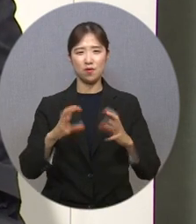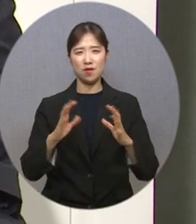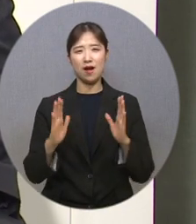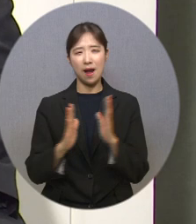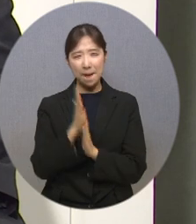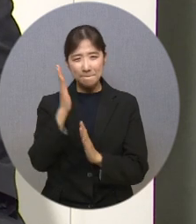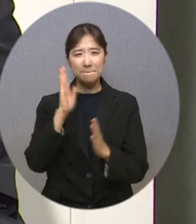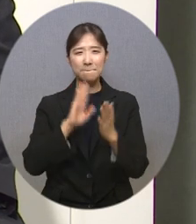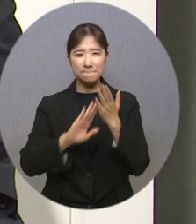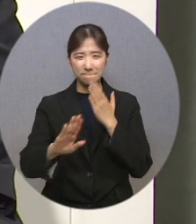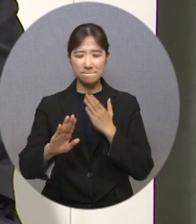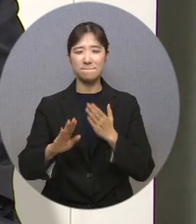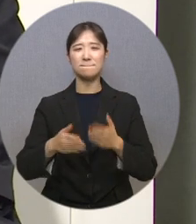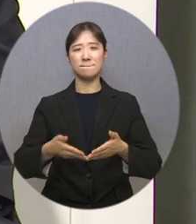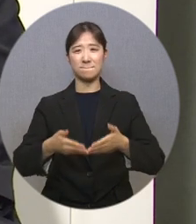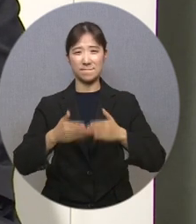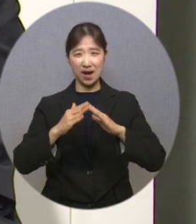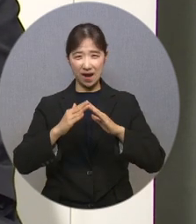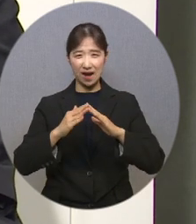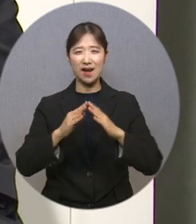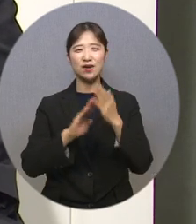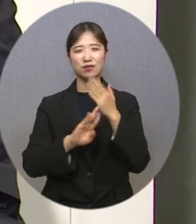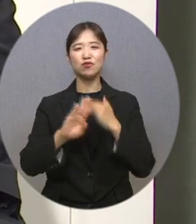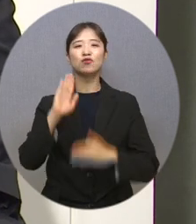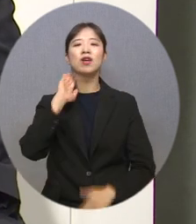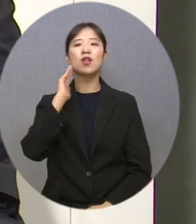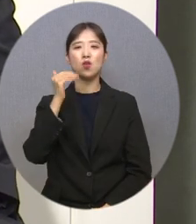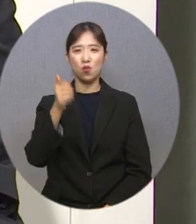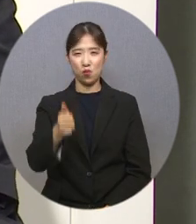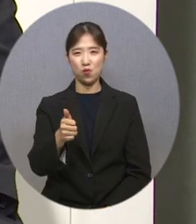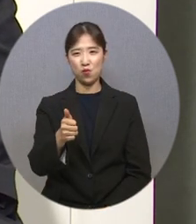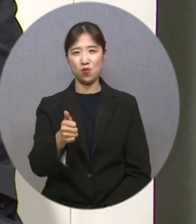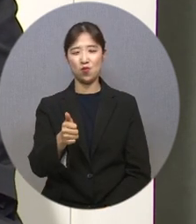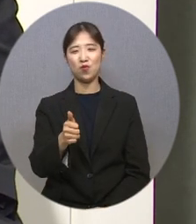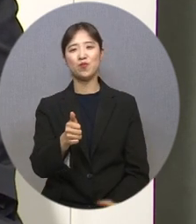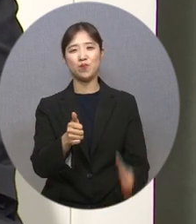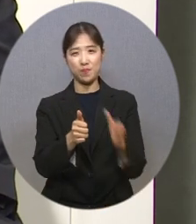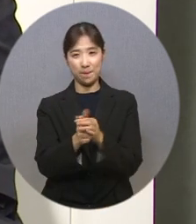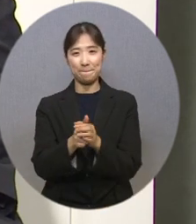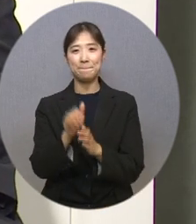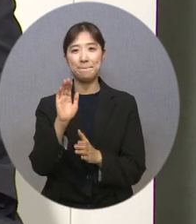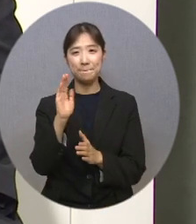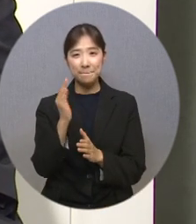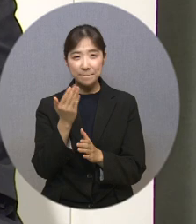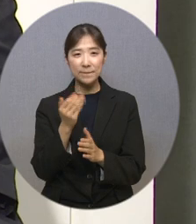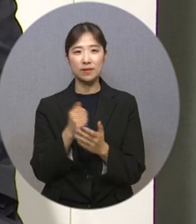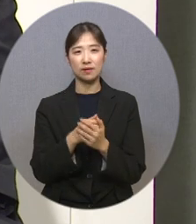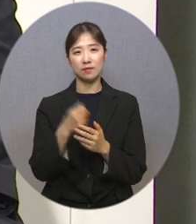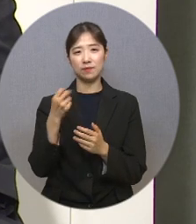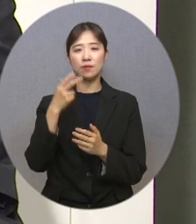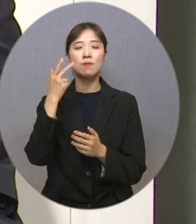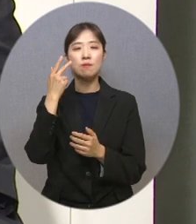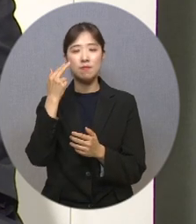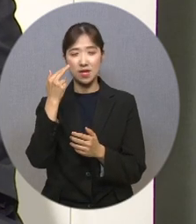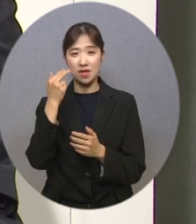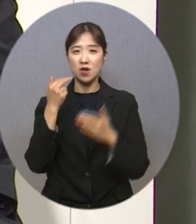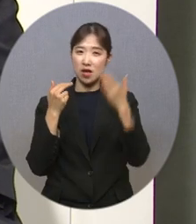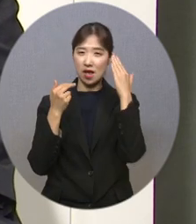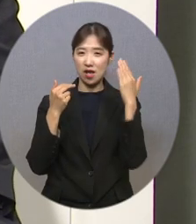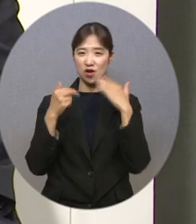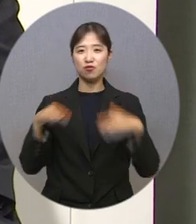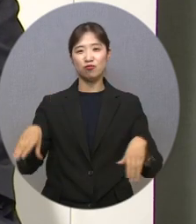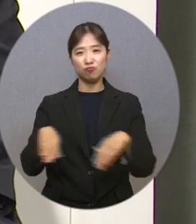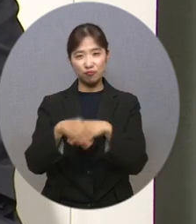더불어 건국 대통령으로 나라를 세웠고, 그래서 미국과의